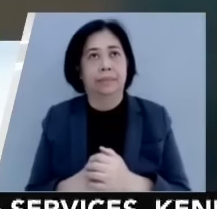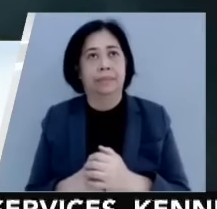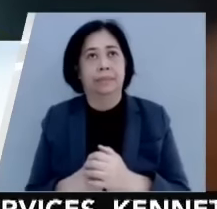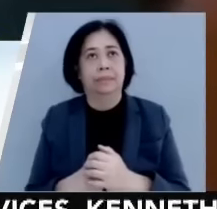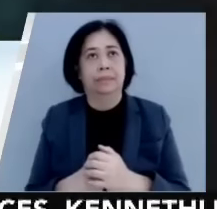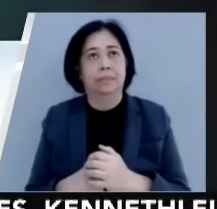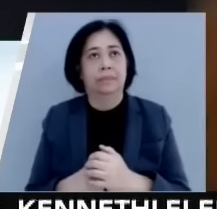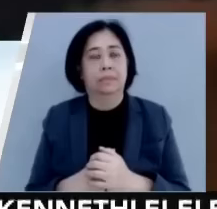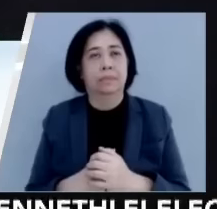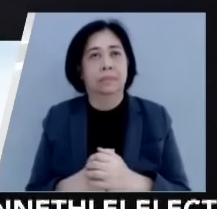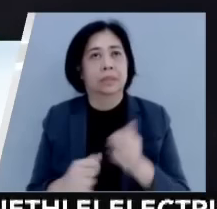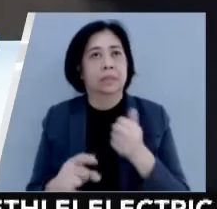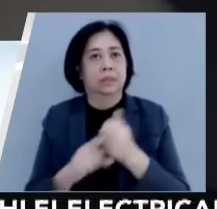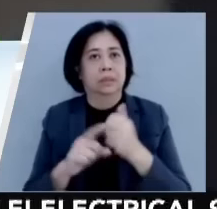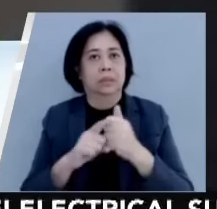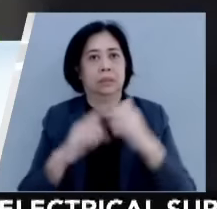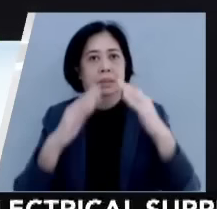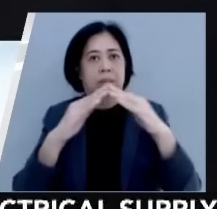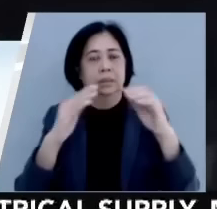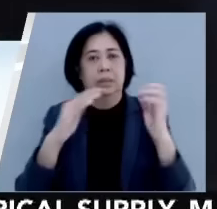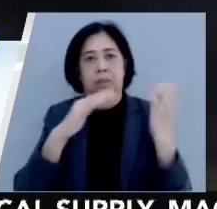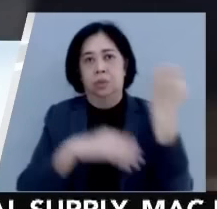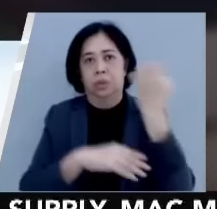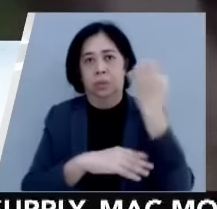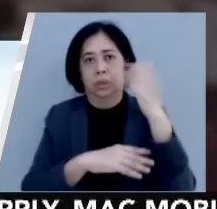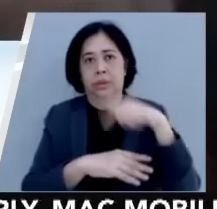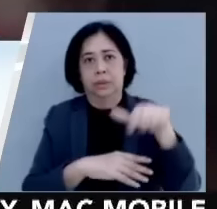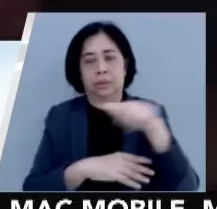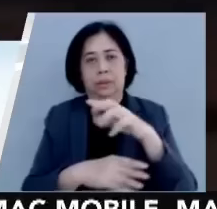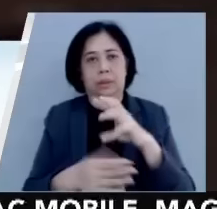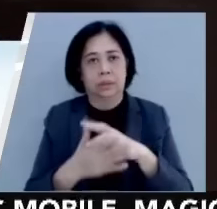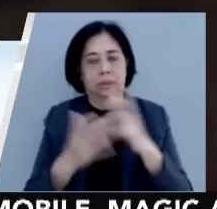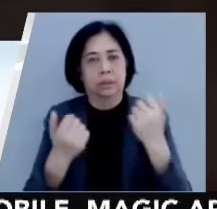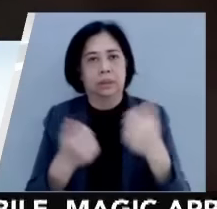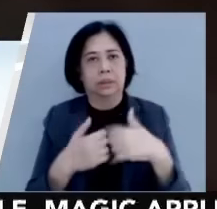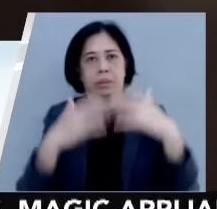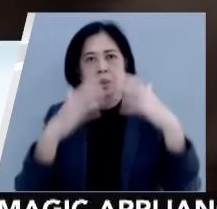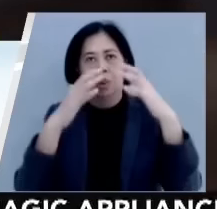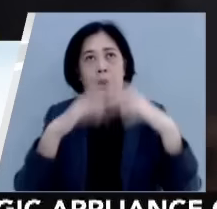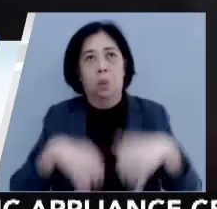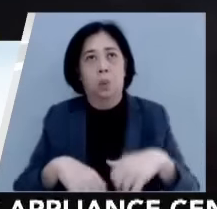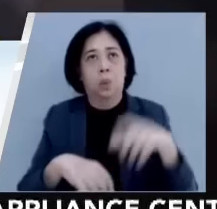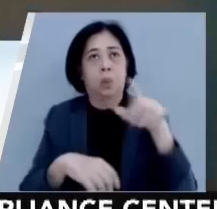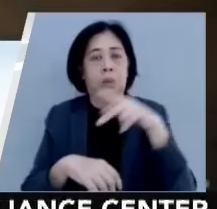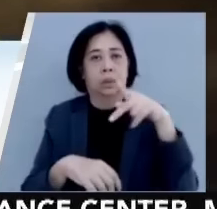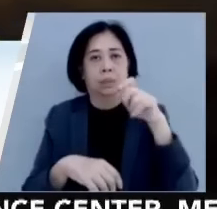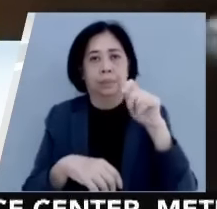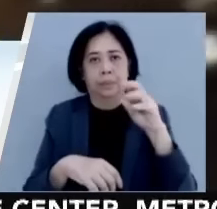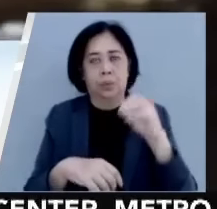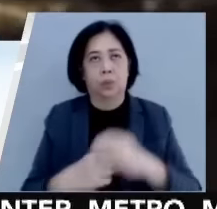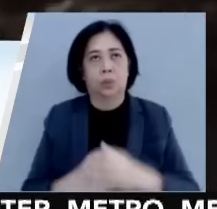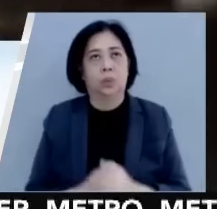mismong kisame ng emergency operations ng bayan, pinabagsak ng hagupit ni Pepito.